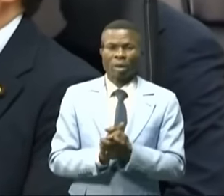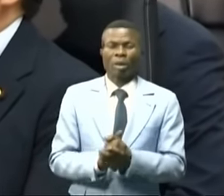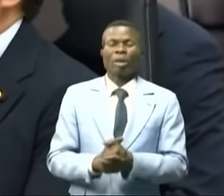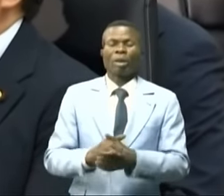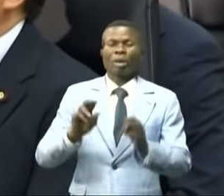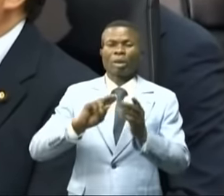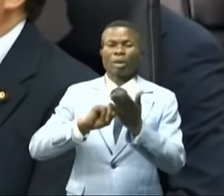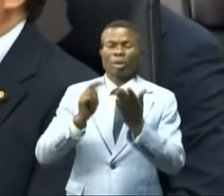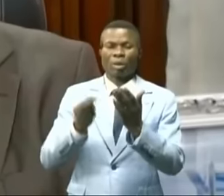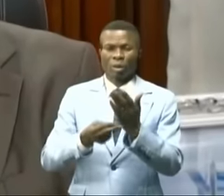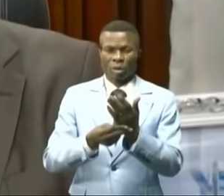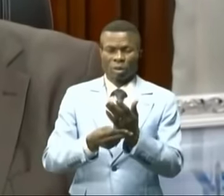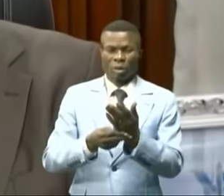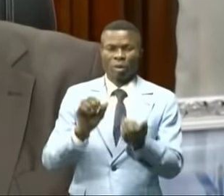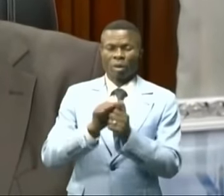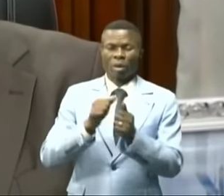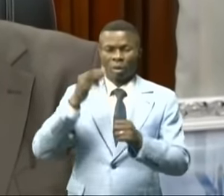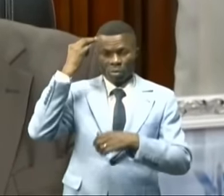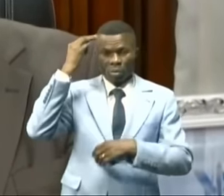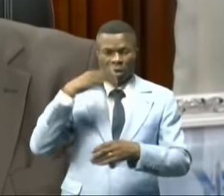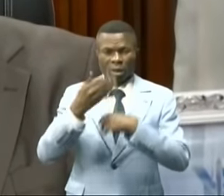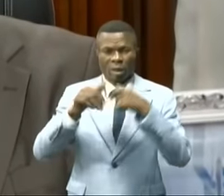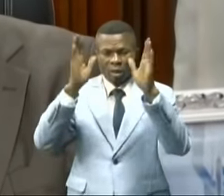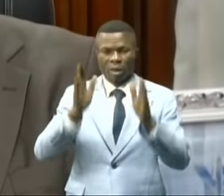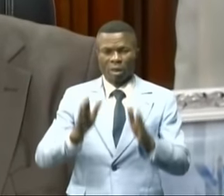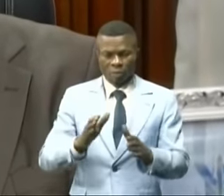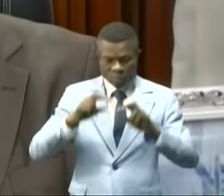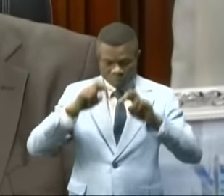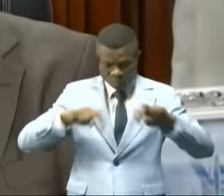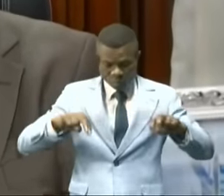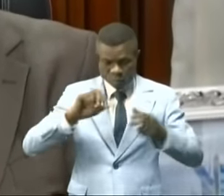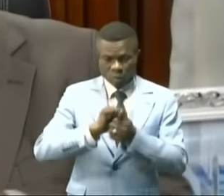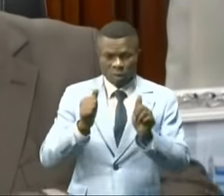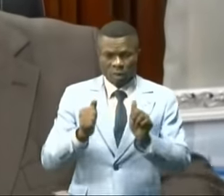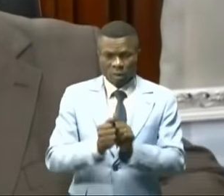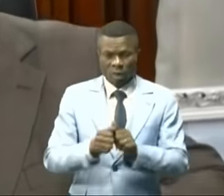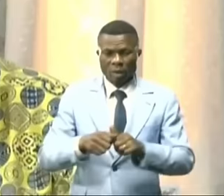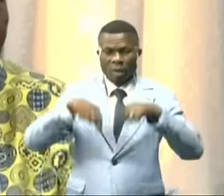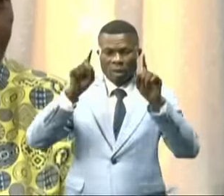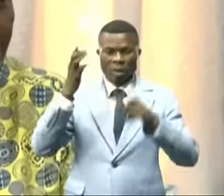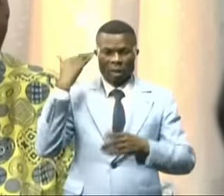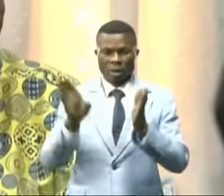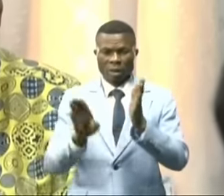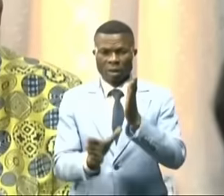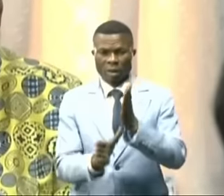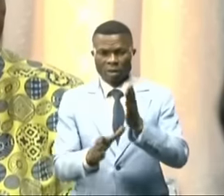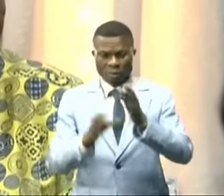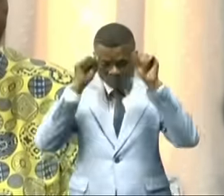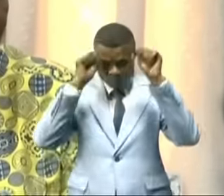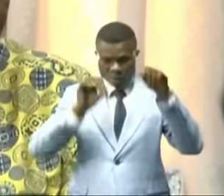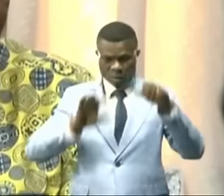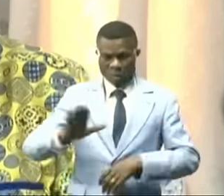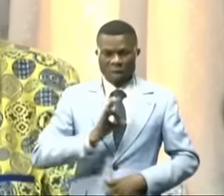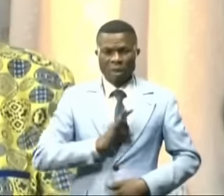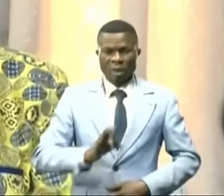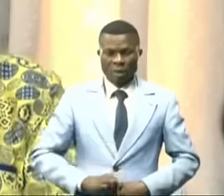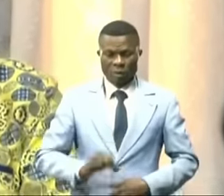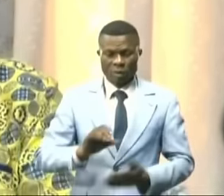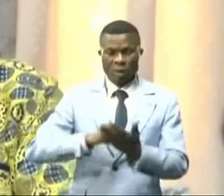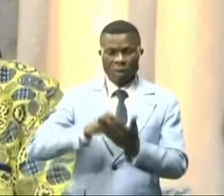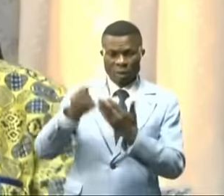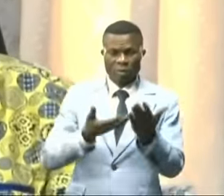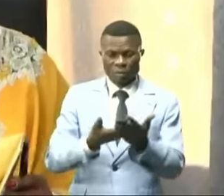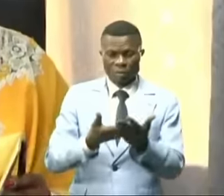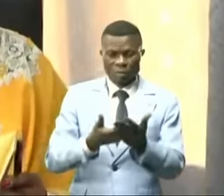ministre des Affaires étrangères pour examiner les conclusions de la dernière visite du président de la République, Félix-Antoine Tshisekedi Tshilombo,